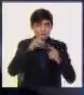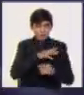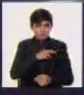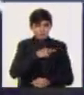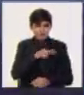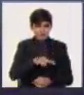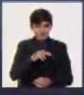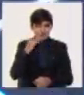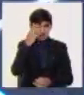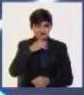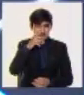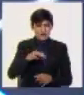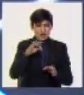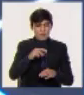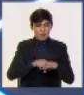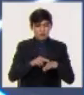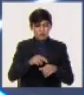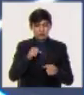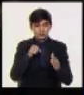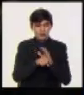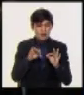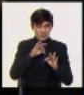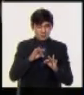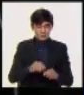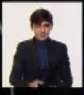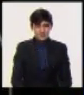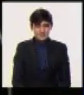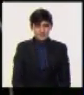гибели афроамериканца от рук полицейских.